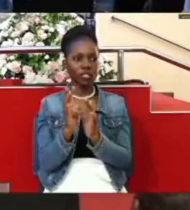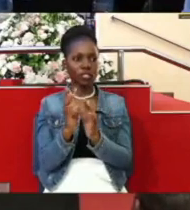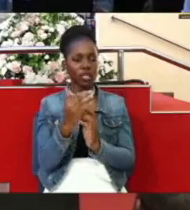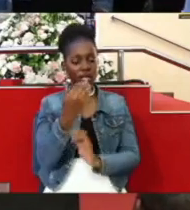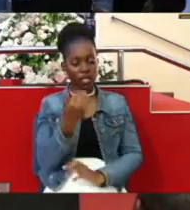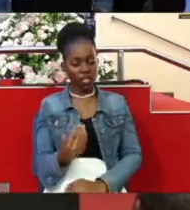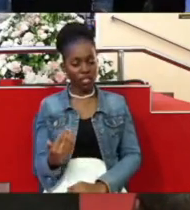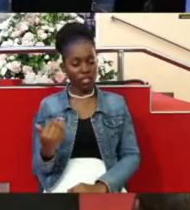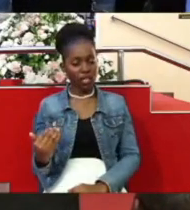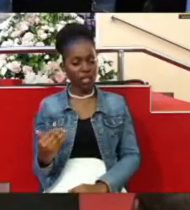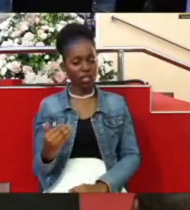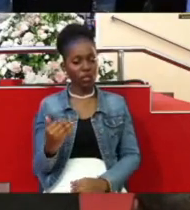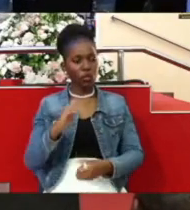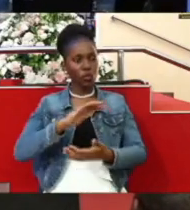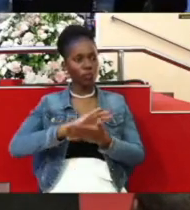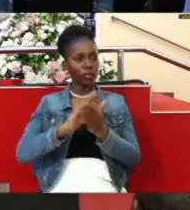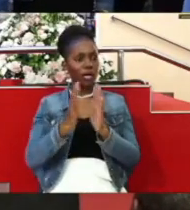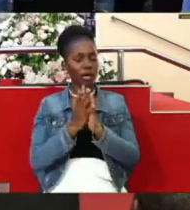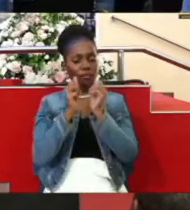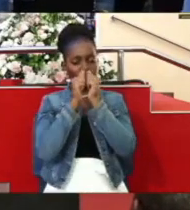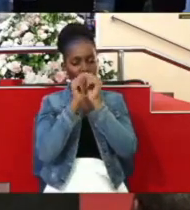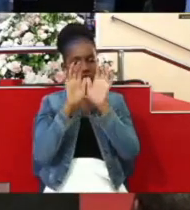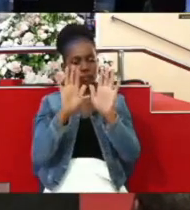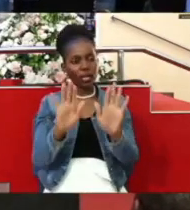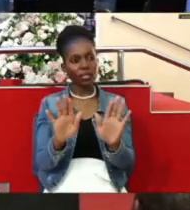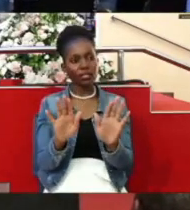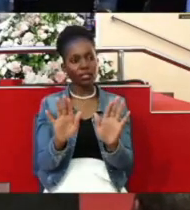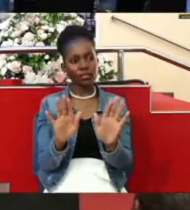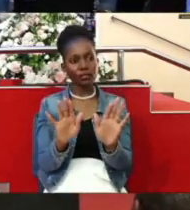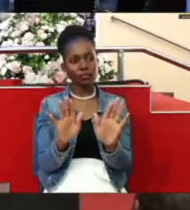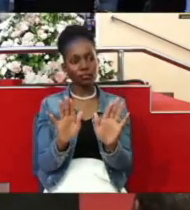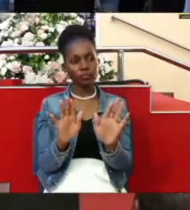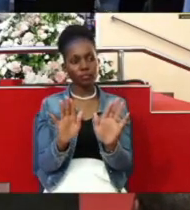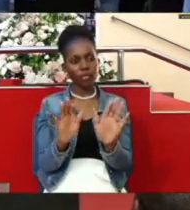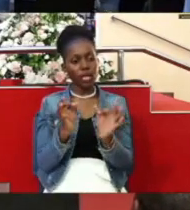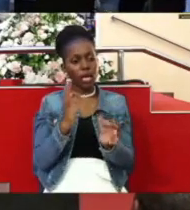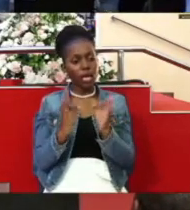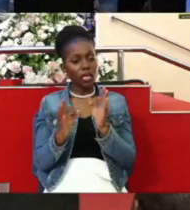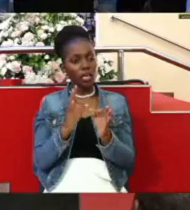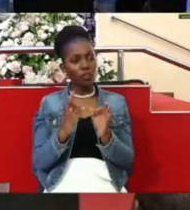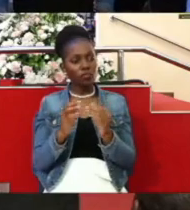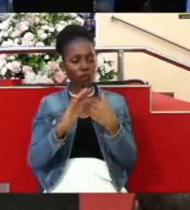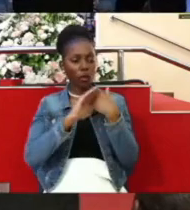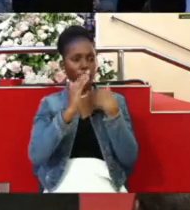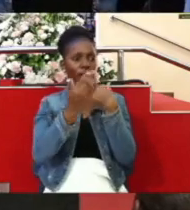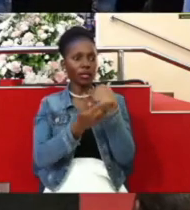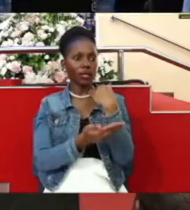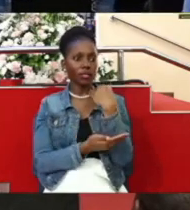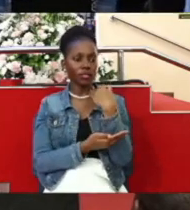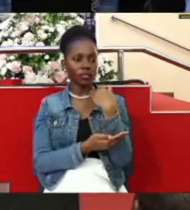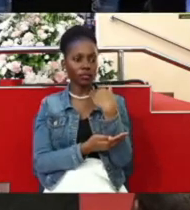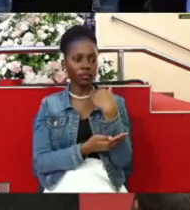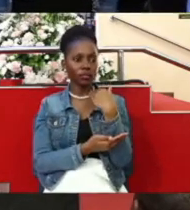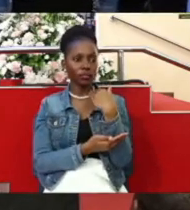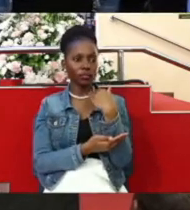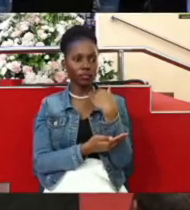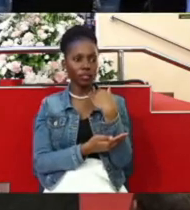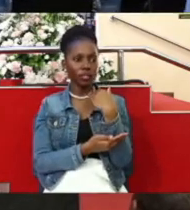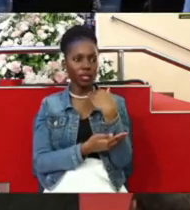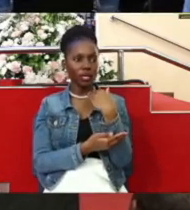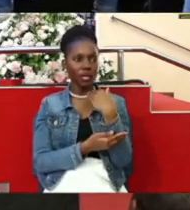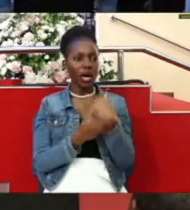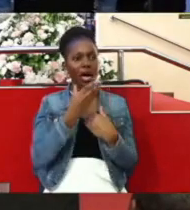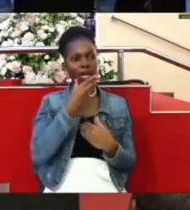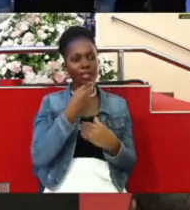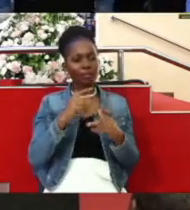like Ishmael. Atakuwa kama Ishmael. And if you are pregnant, na kama umeshika mimba sasa, and the man has run away,